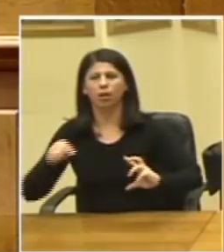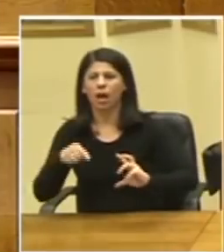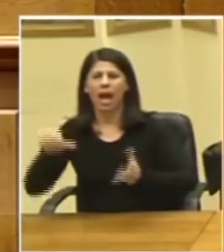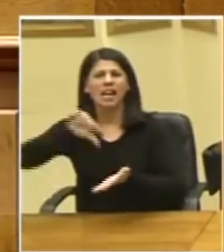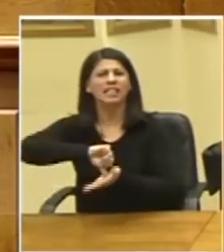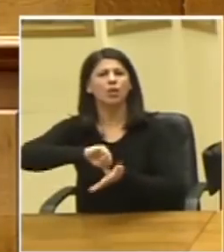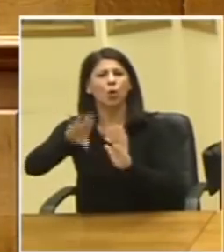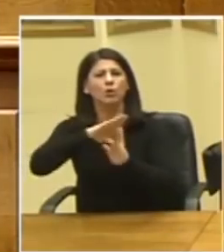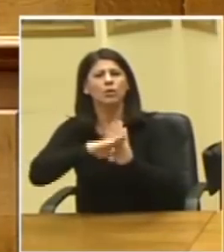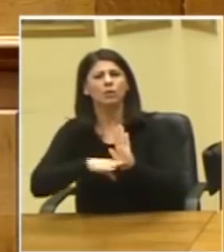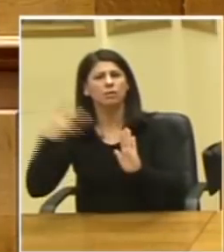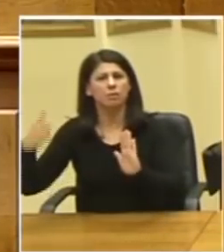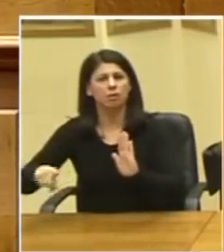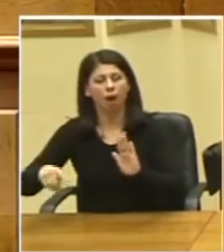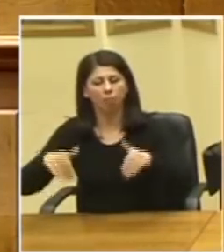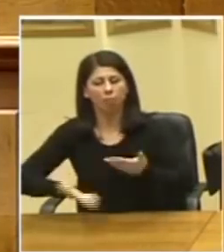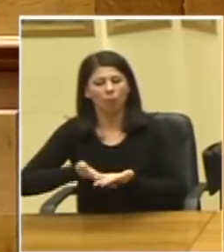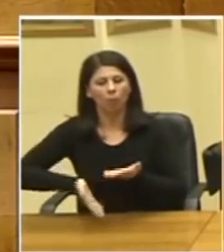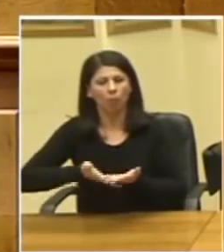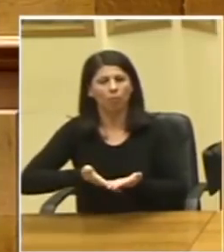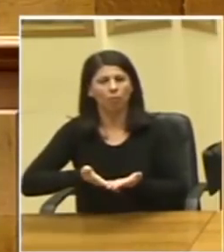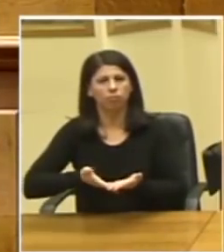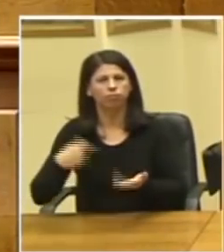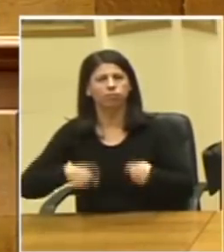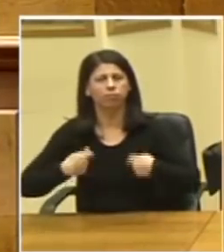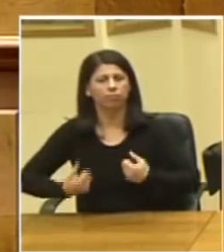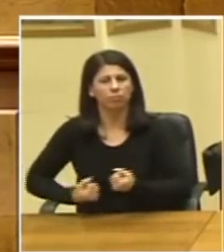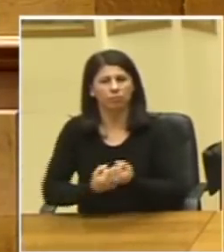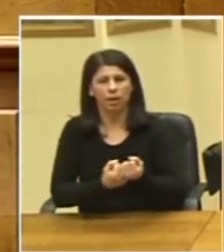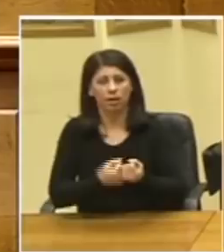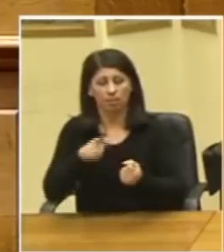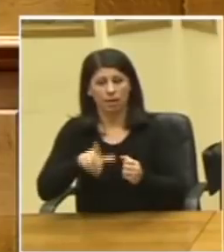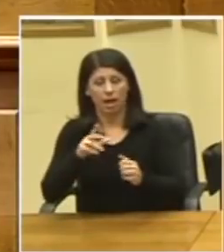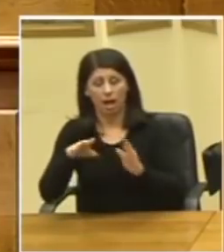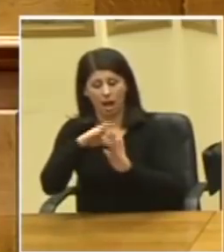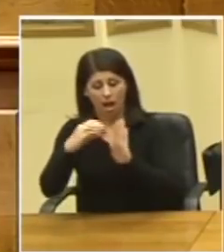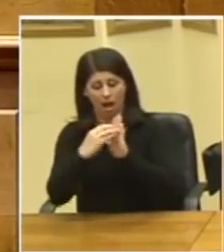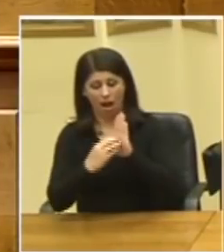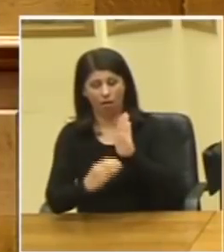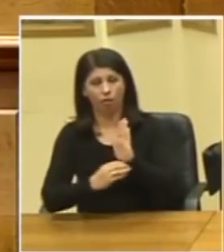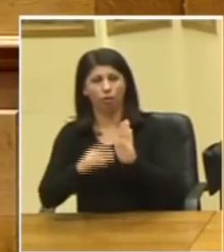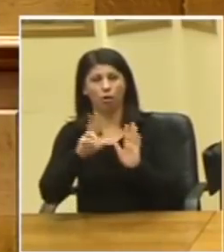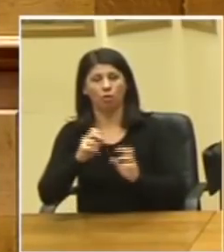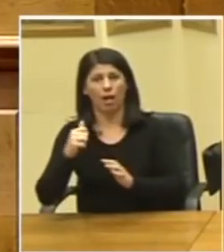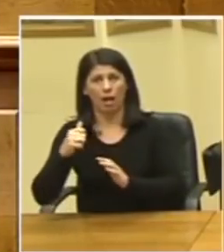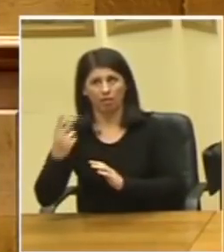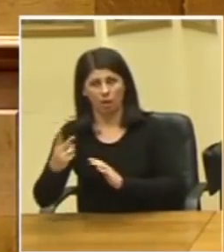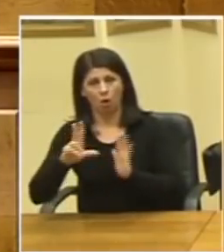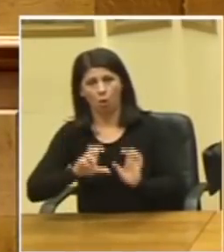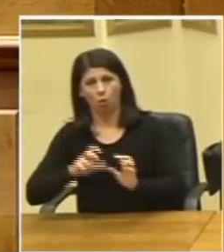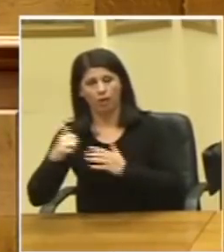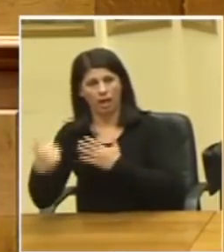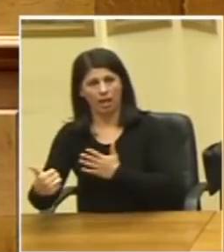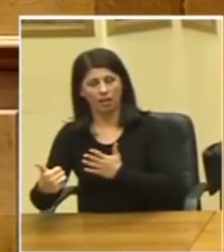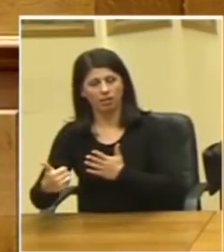Επιτροπή, με τη συζήτηση για τα άρθρα 62 και 86, να προηγούνται των υπολείπων, με τις